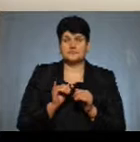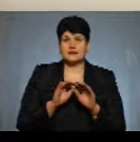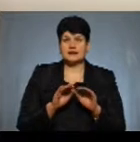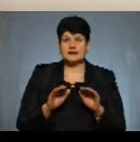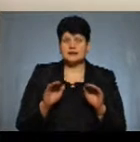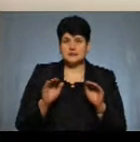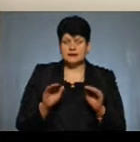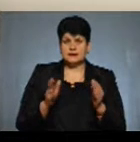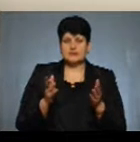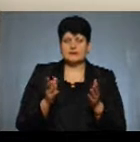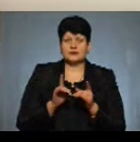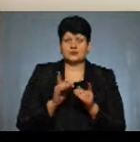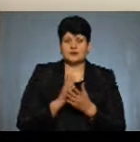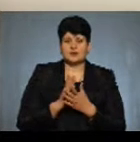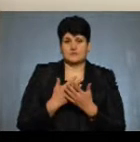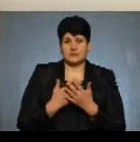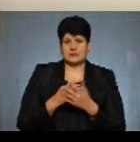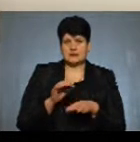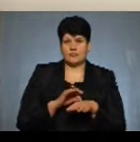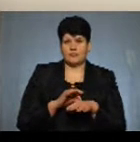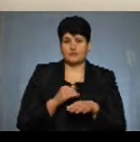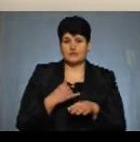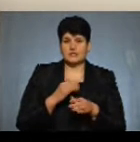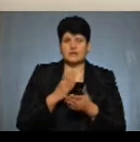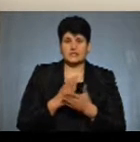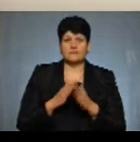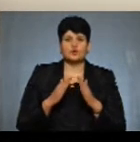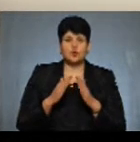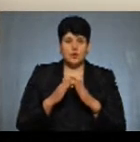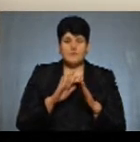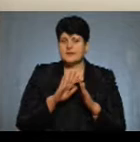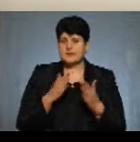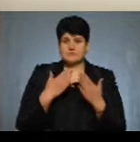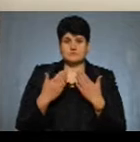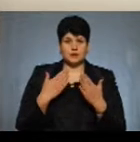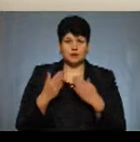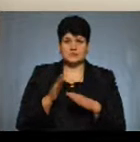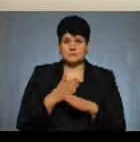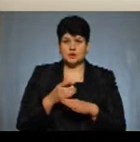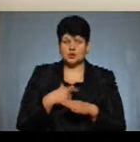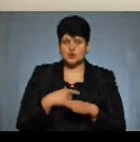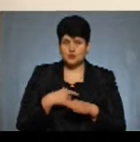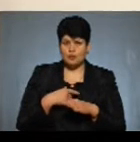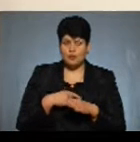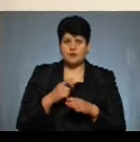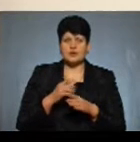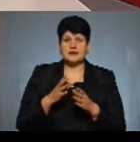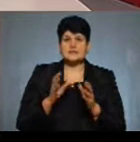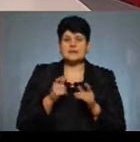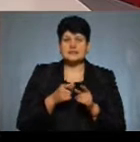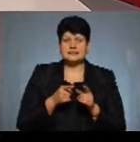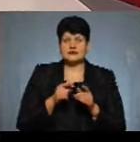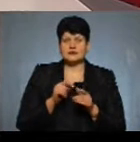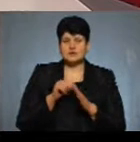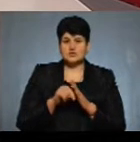таки діти, якщо є певні захворювання, вони перебувають вдома, не спілкуються між собою. Таким чином це зберігає те, що все